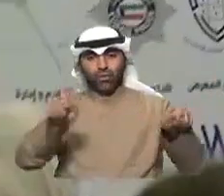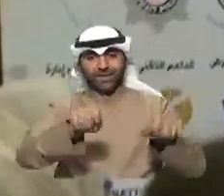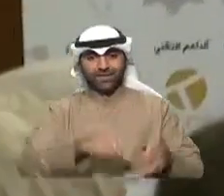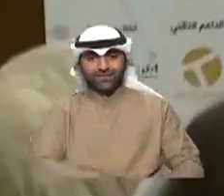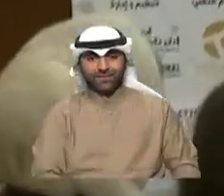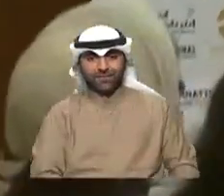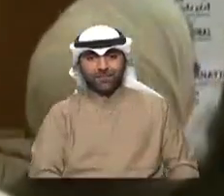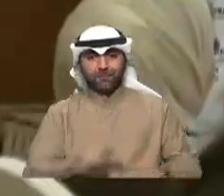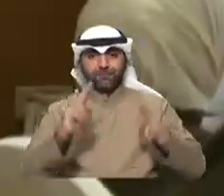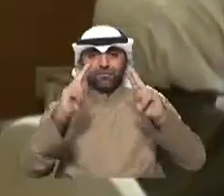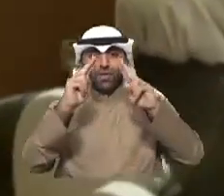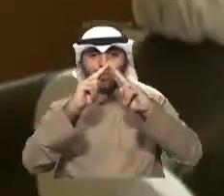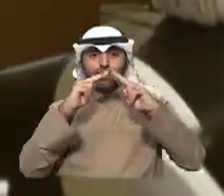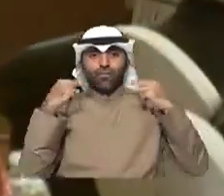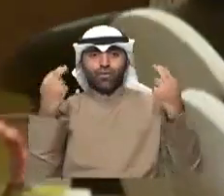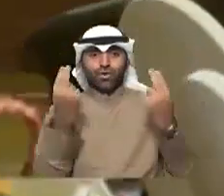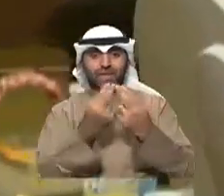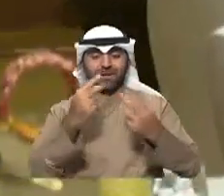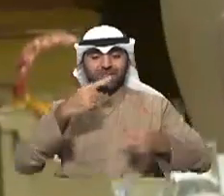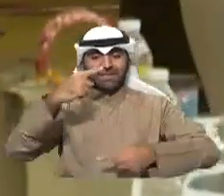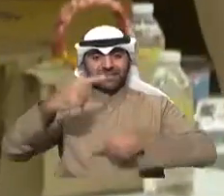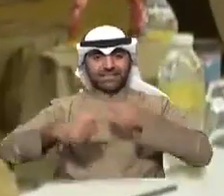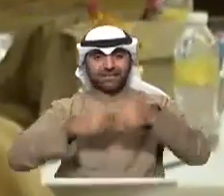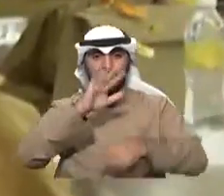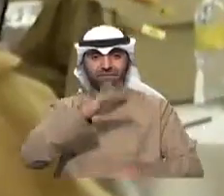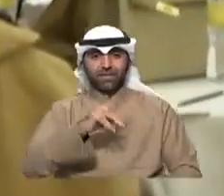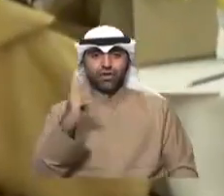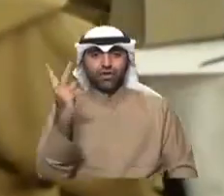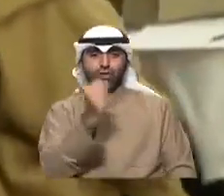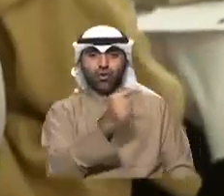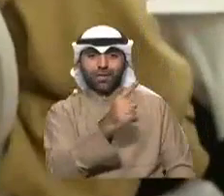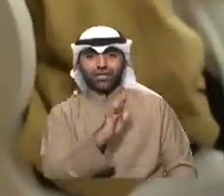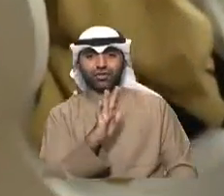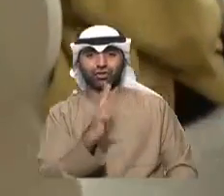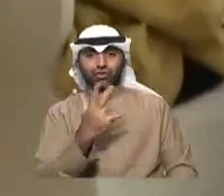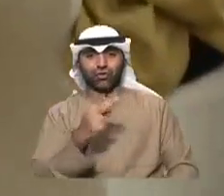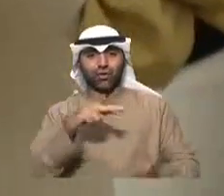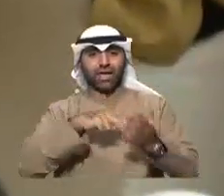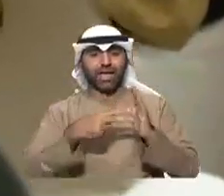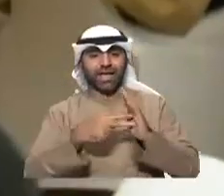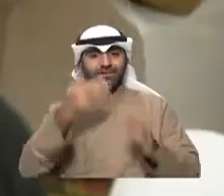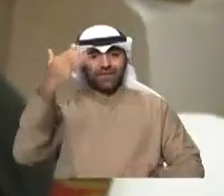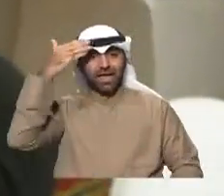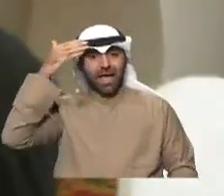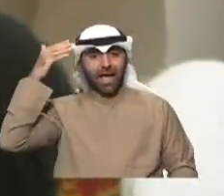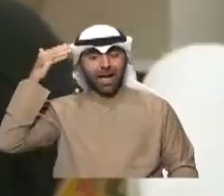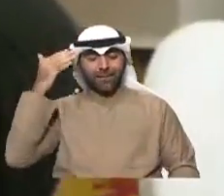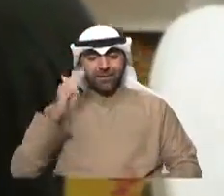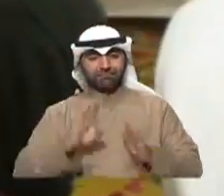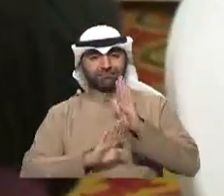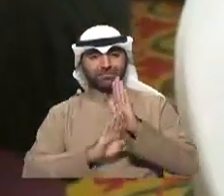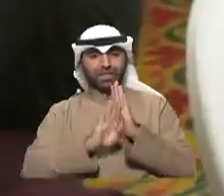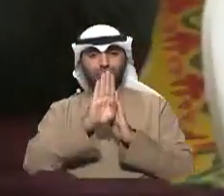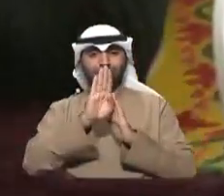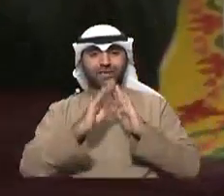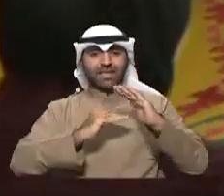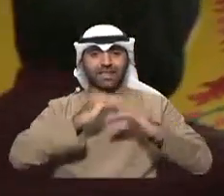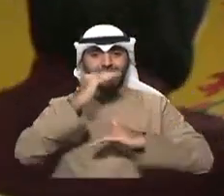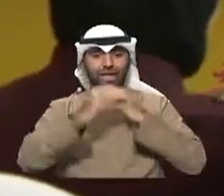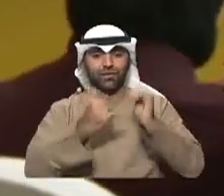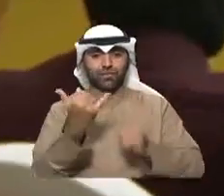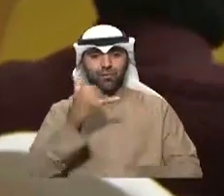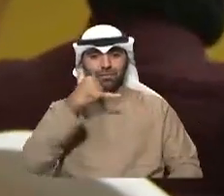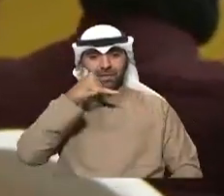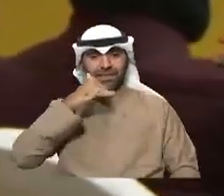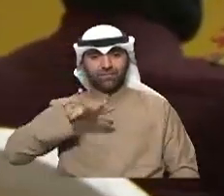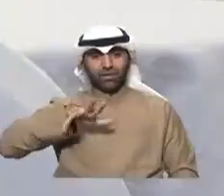يتم من خلالها عرض أبرز التحديات والمهارات الدفاعية ضد الهجمات الإلكترونية وتوضيح دور المؤسسات في